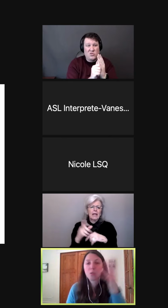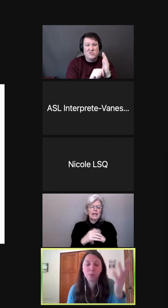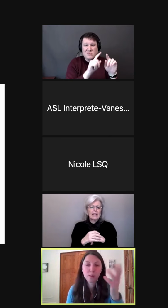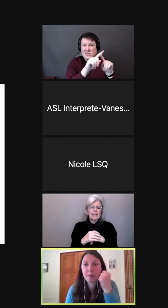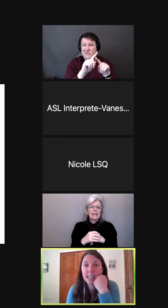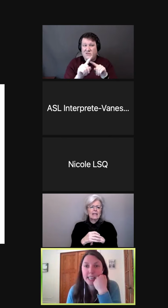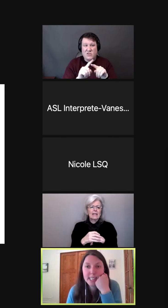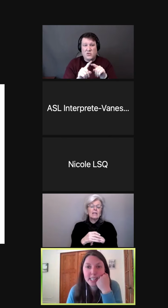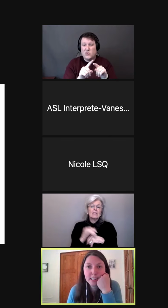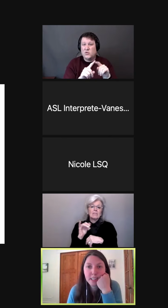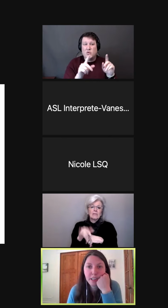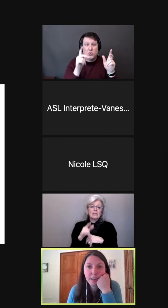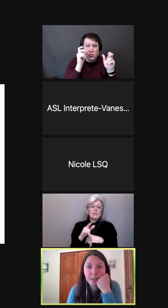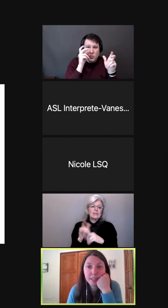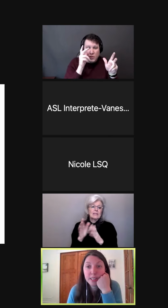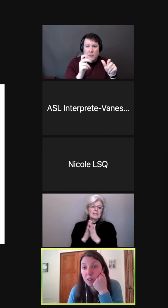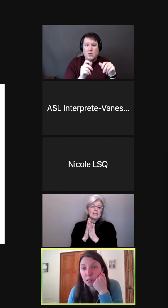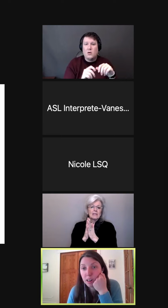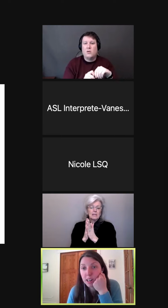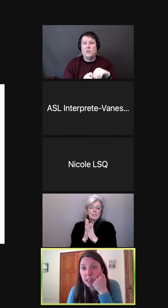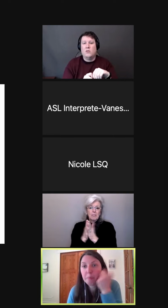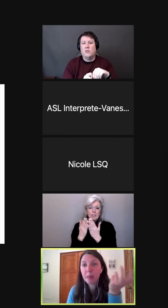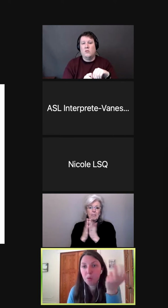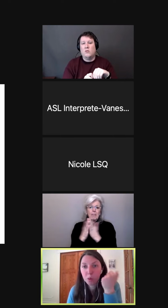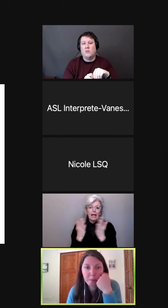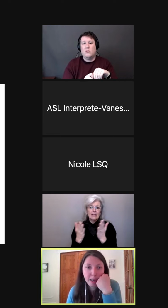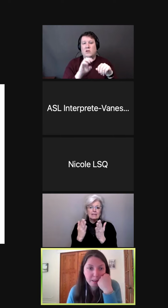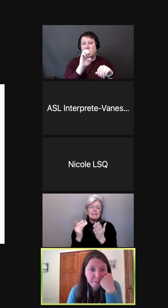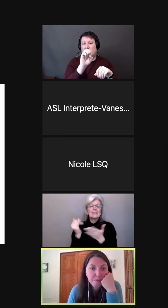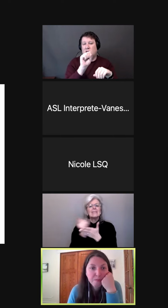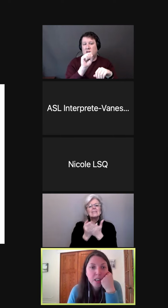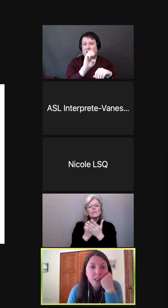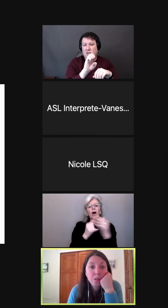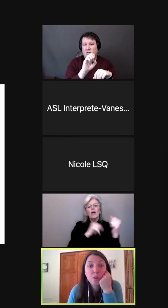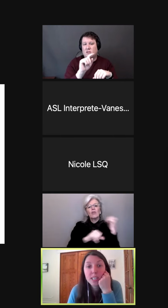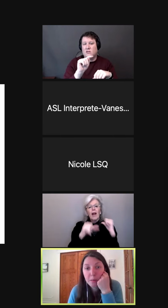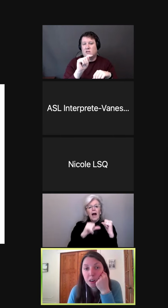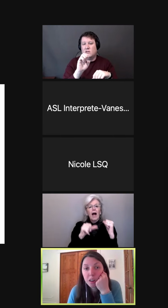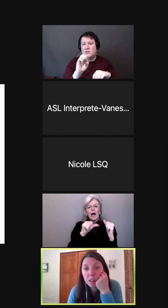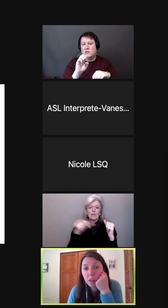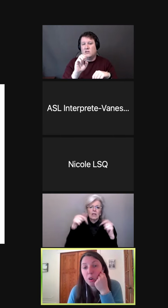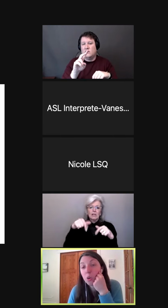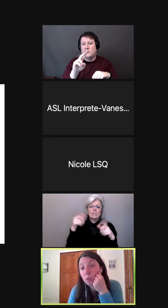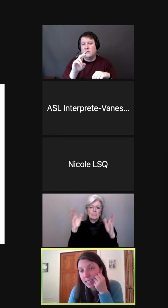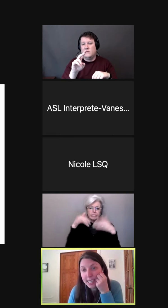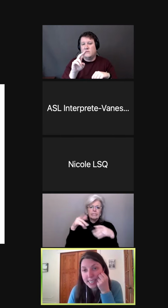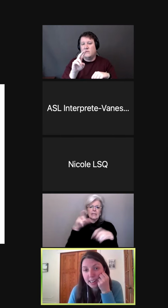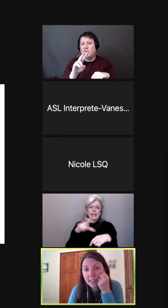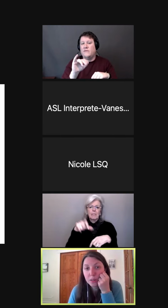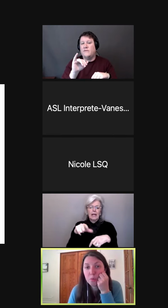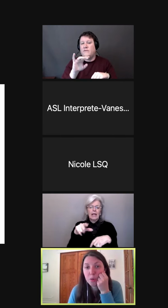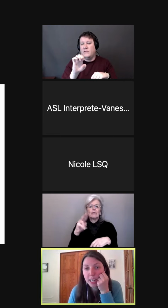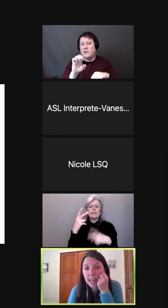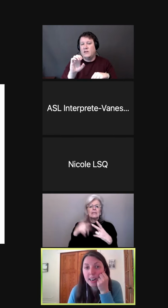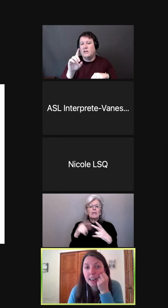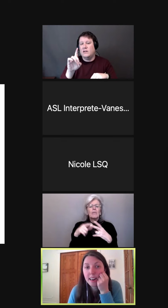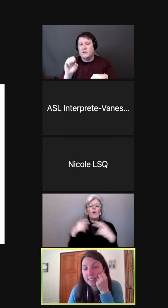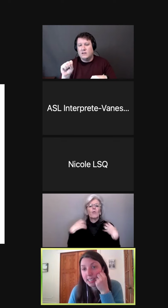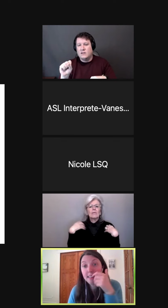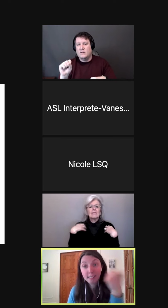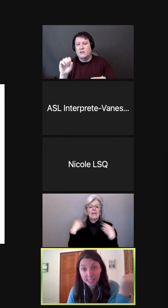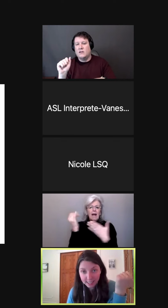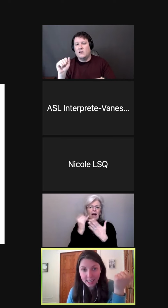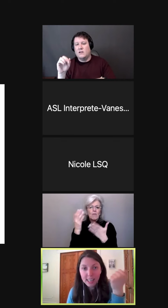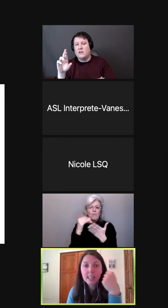Donc, ce sont des magazines d'histoire de l'art, mais au Québec. Deuxièmement, le Conseil des arts de Montréal